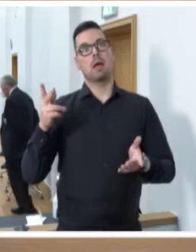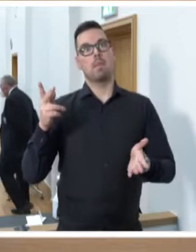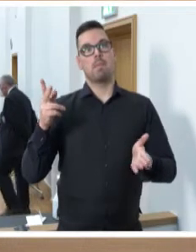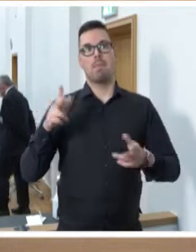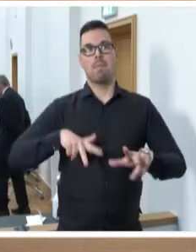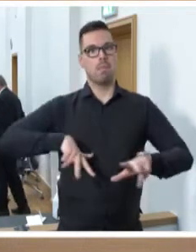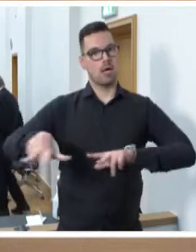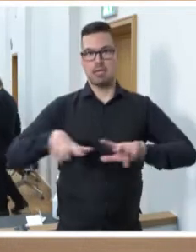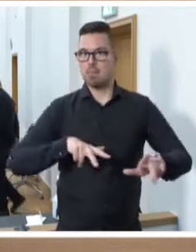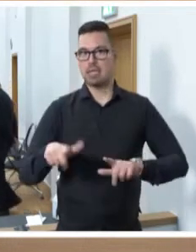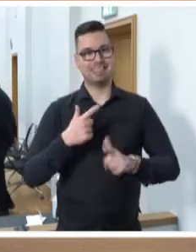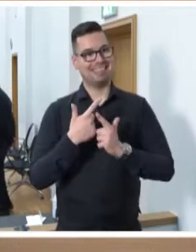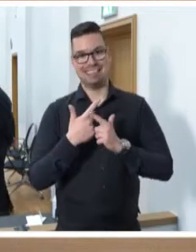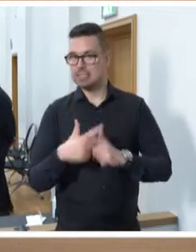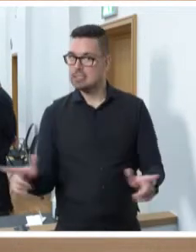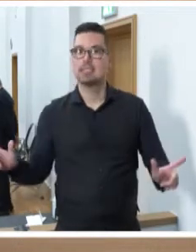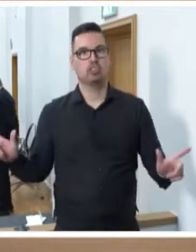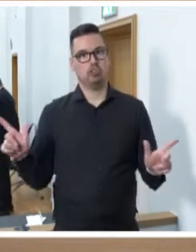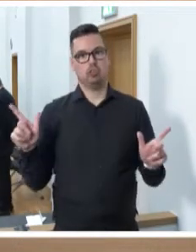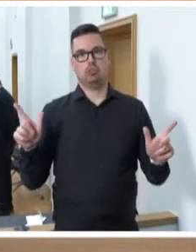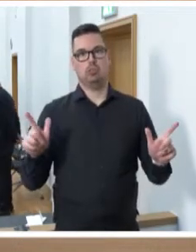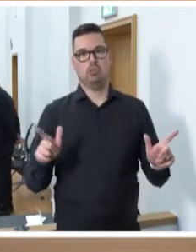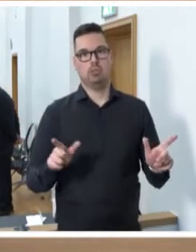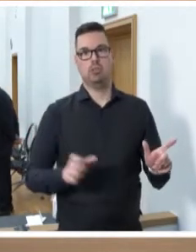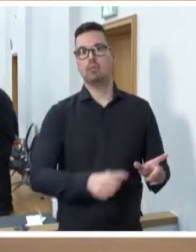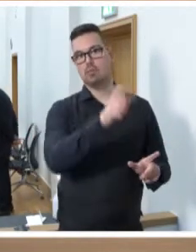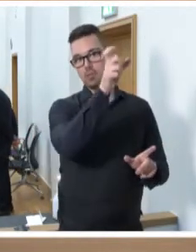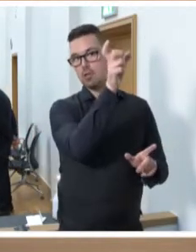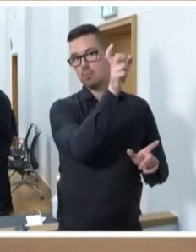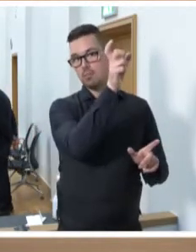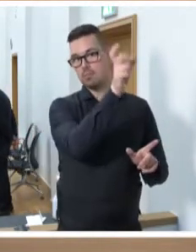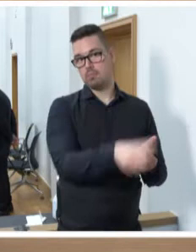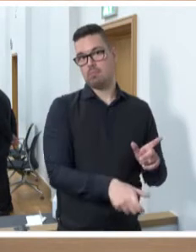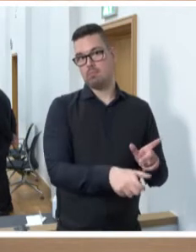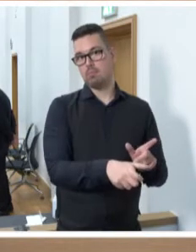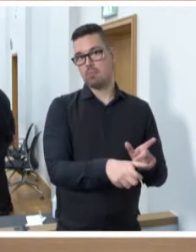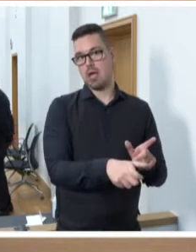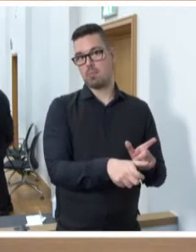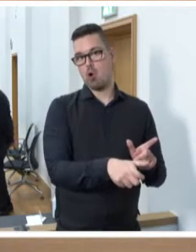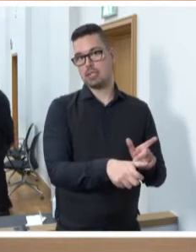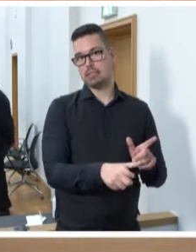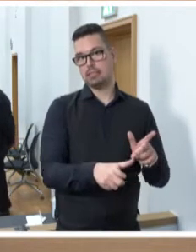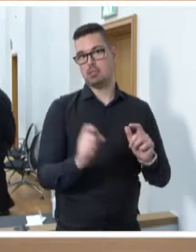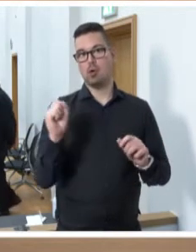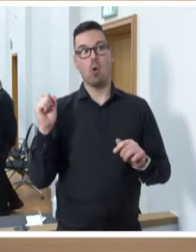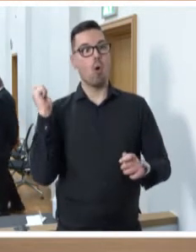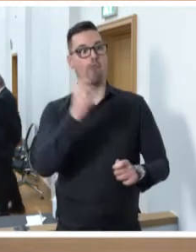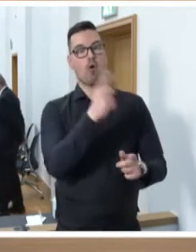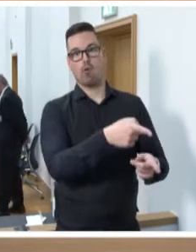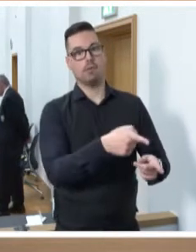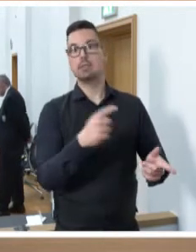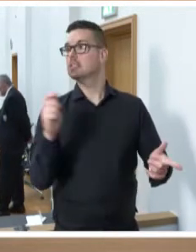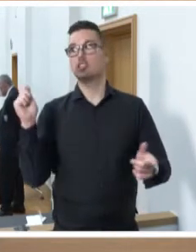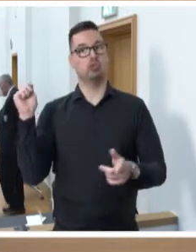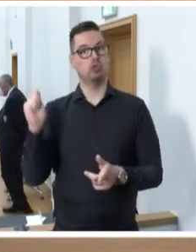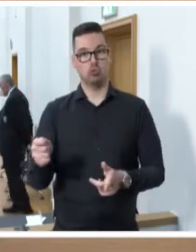jedoch nicht über die Berechtigung der gegen den Abgeordneten erhobenen Vorwürfe. Es urteilt also nicht über Schuld